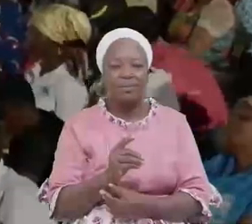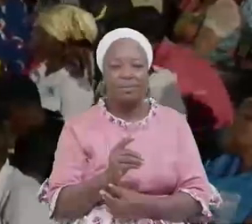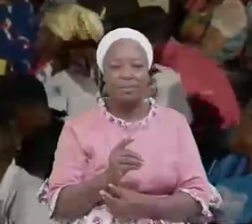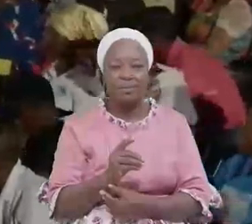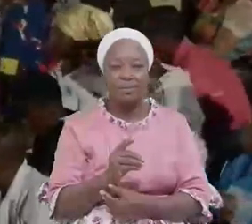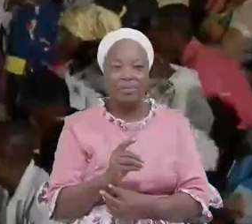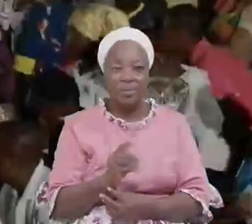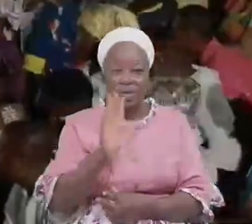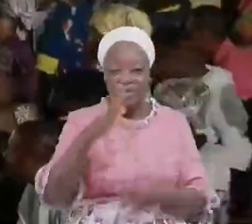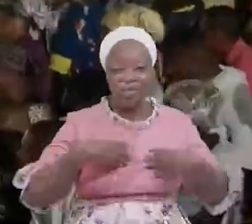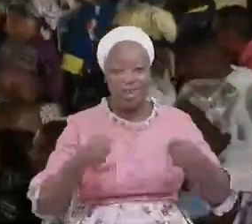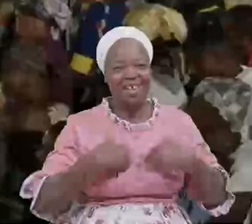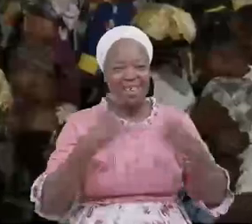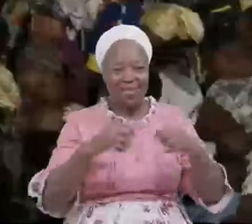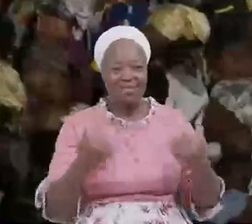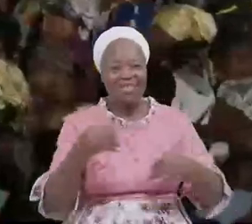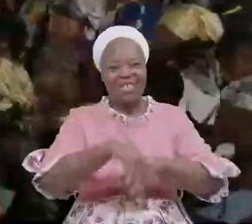La guérison est venue ce soir.